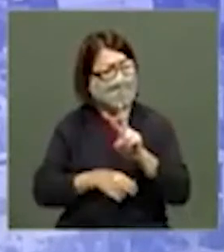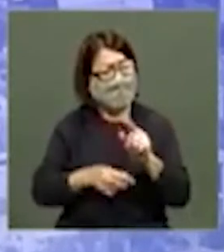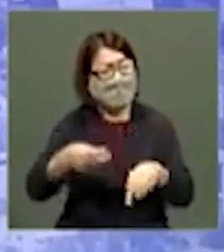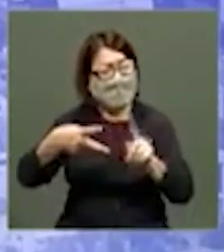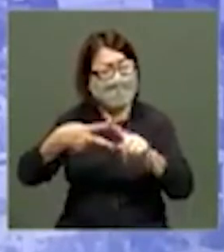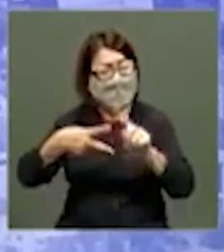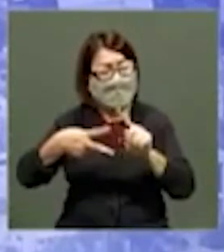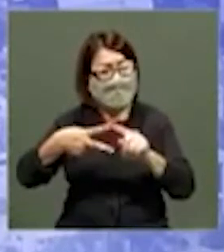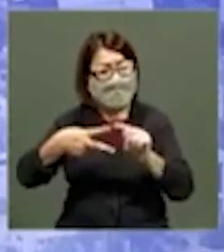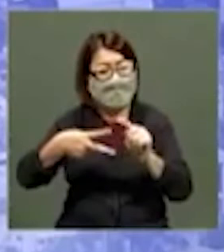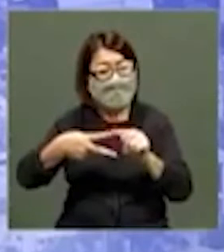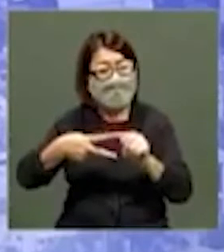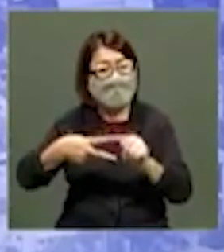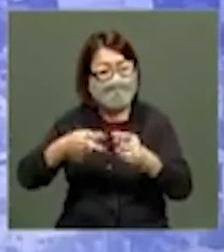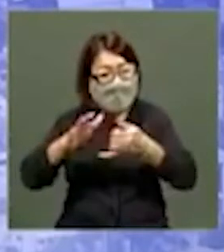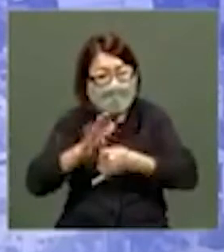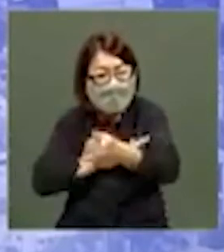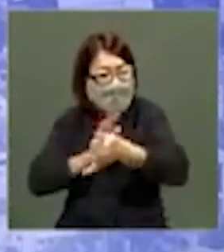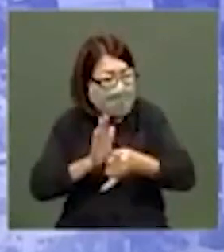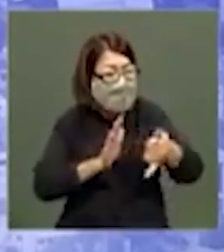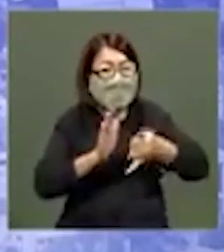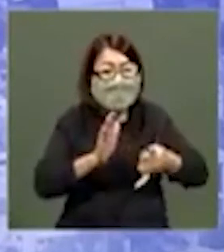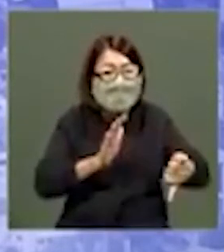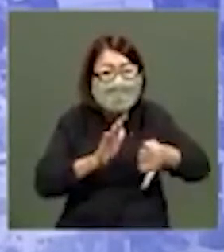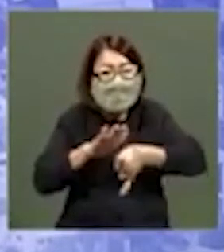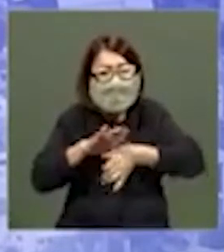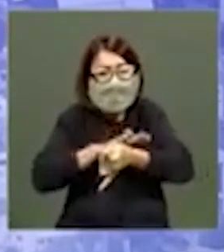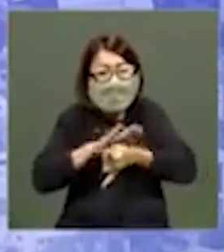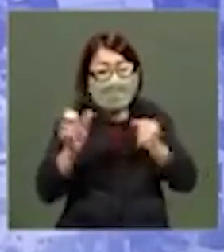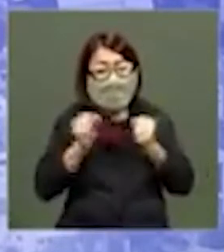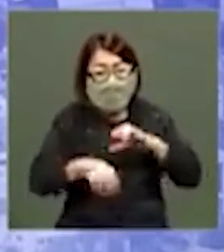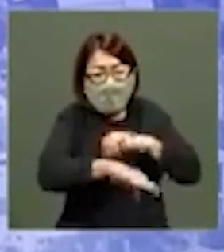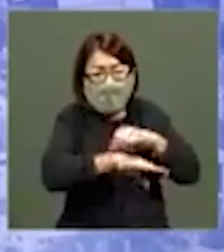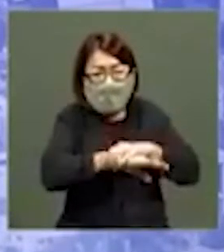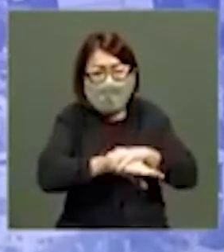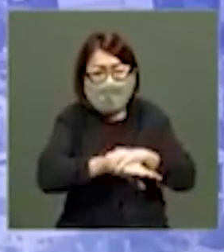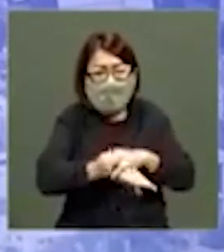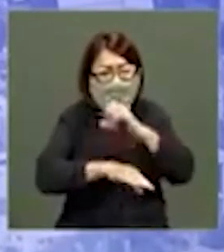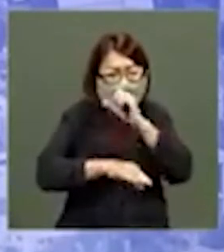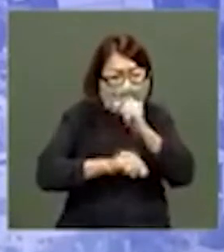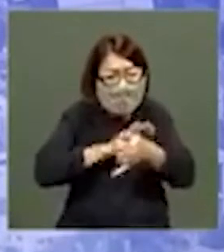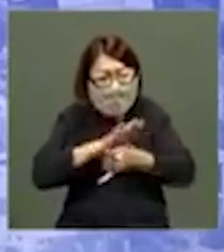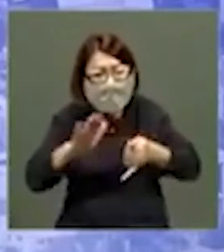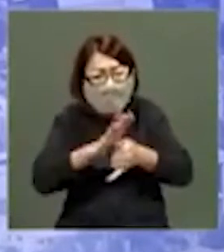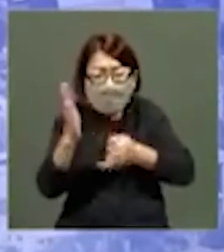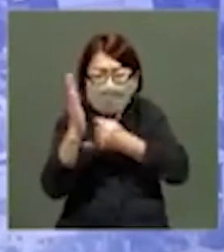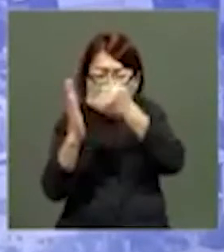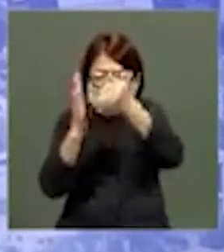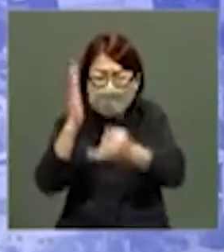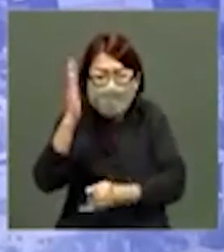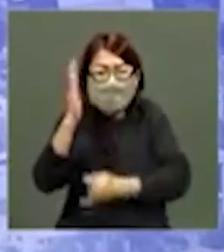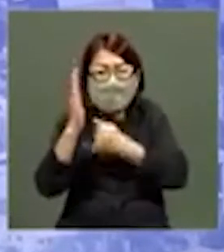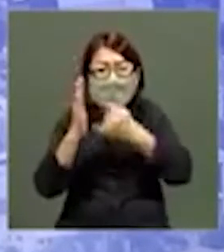จะเป็นผู้ที่ไม่อยู่นิ่งนะครับหมายถึงว่าเขาจะหลบหนีถ้าคนต่างด้าวนะครับเป็นแรงงานที่เขาจะเคลื่อนย้ายตัวเอง